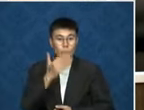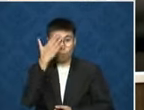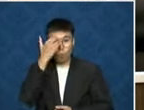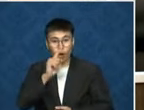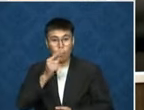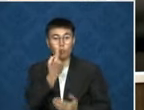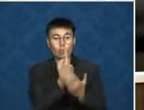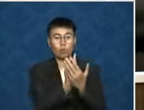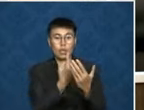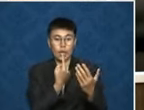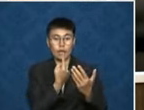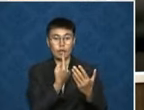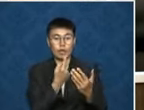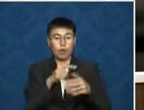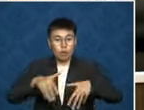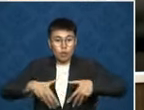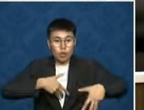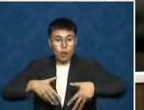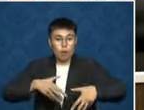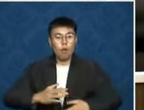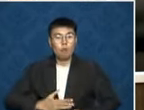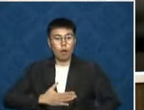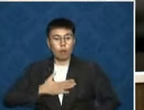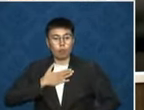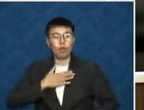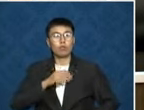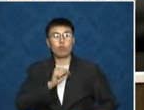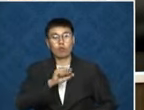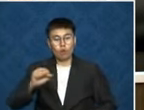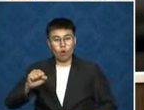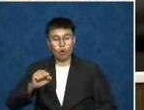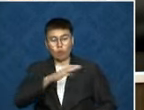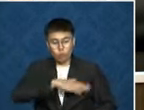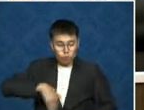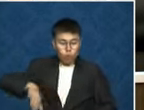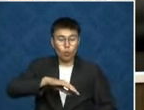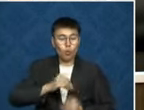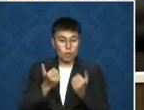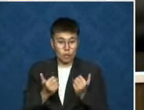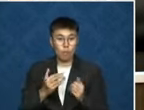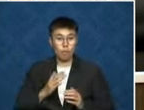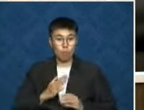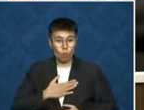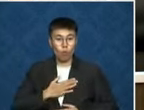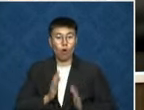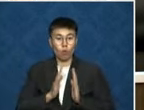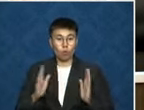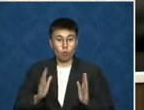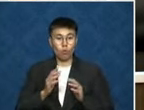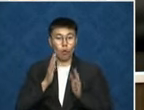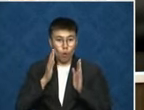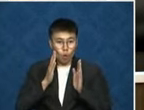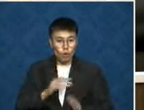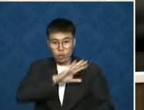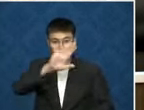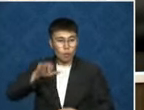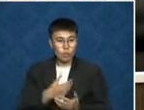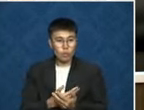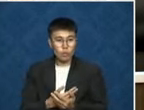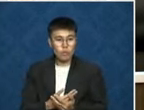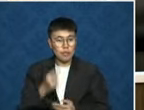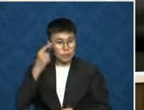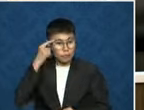แทนของประชาชนที่ประชาชนภาคภูมิใจและไว้ใจพวกเราทุกคนวันนี้ผมขอบคุณทุกท่านและผมคิดว่าเรามีความเห็นตรงกันว่าเราคว